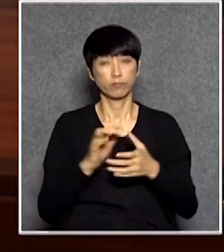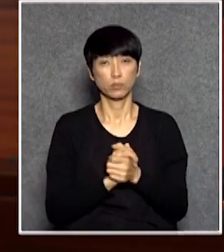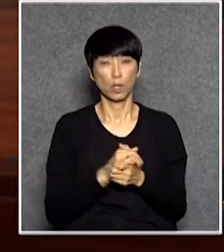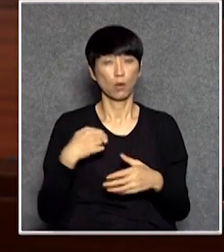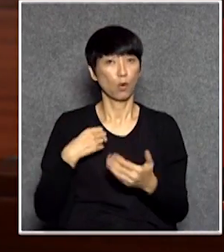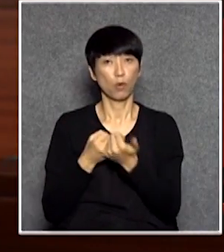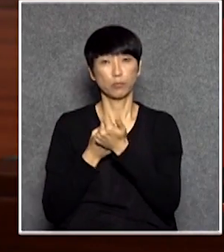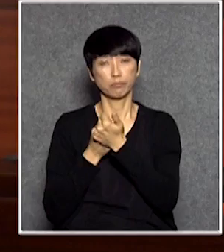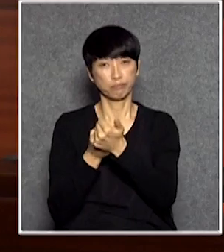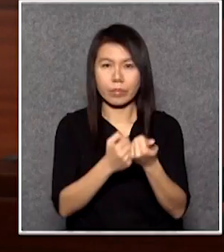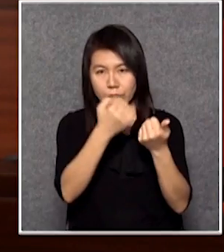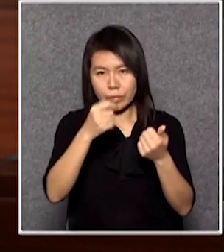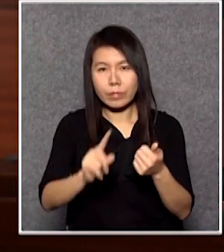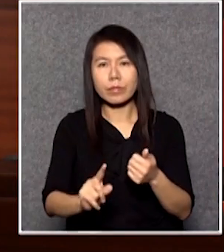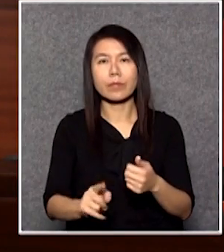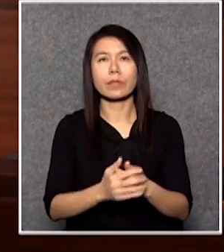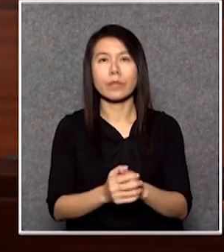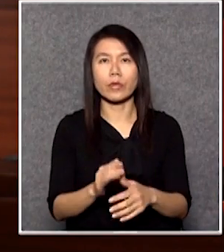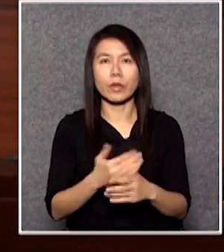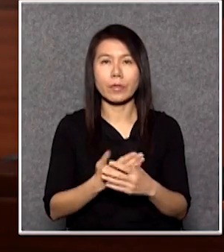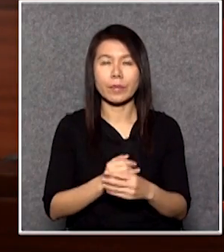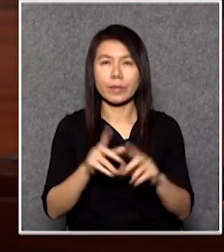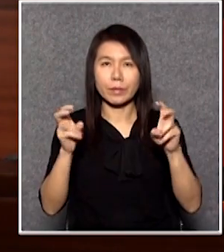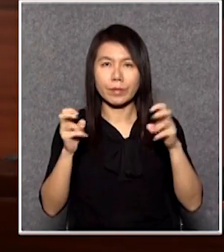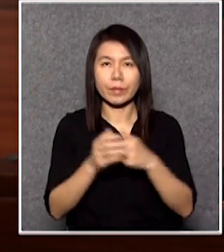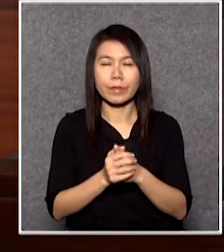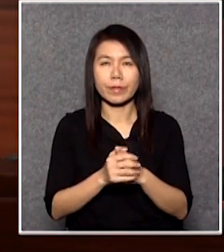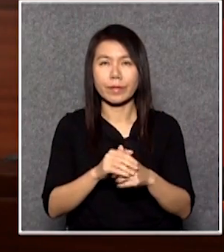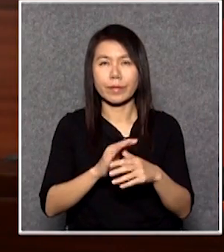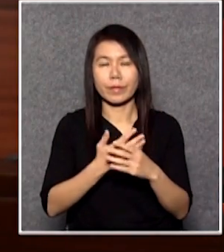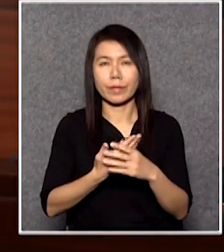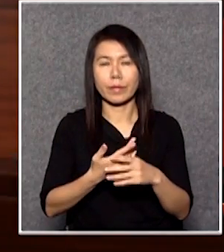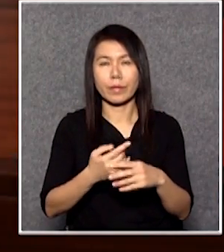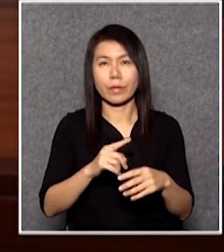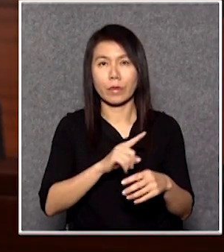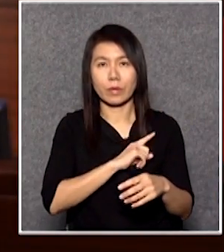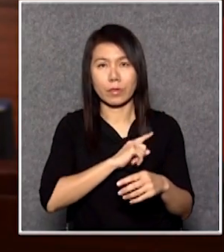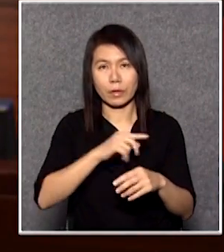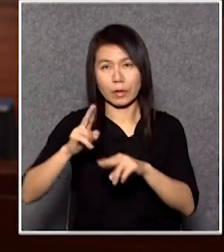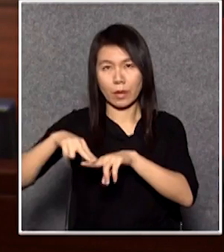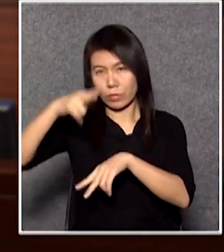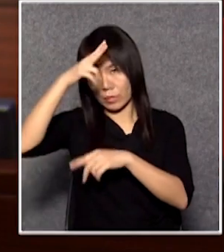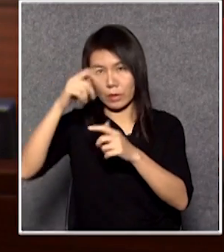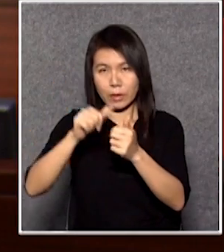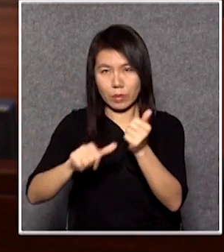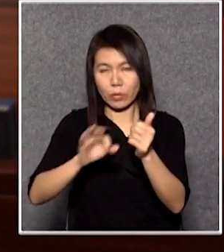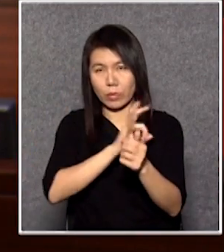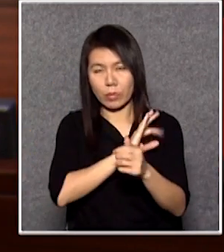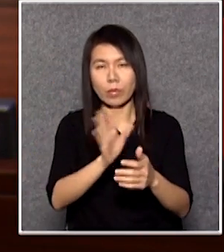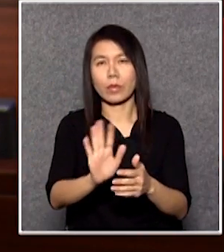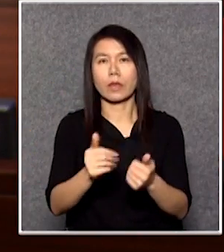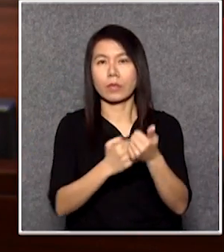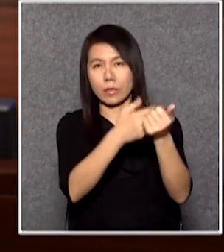持毛孟靜所提出嘅議案咧，當然原因唔係因為我係全國政協委員而一定要挺